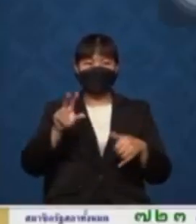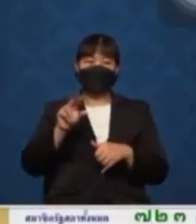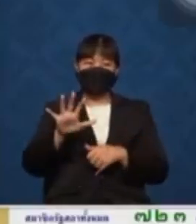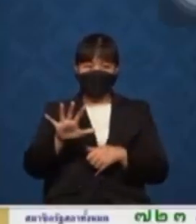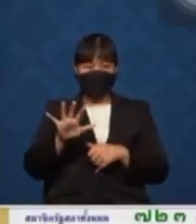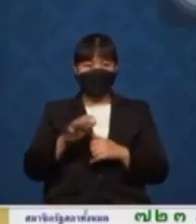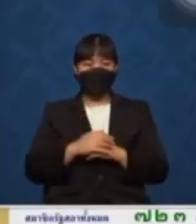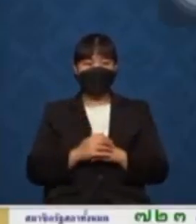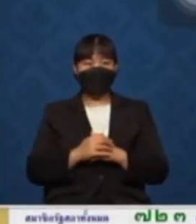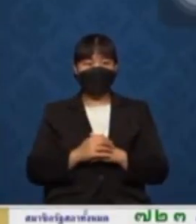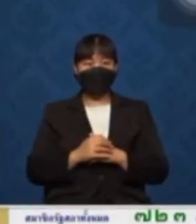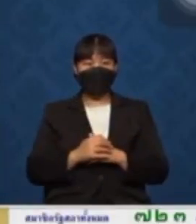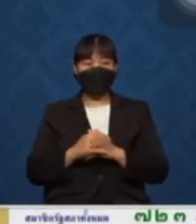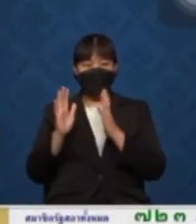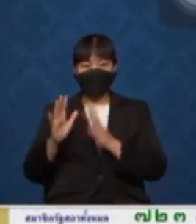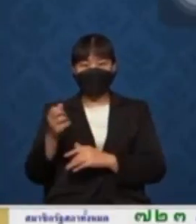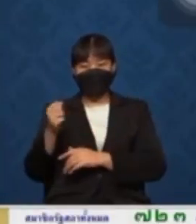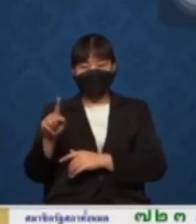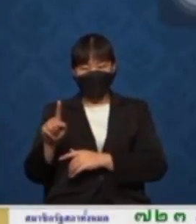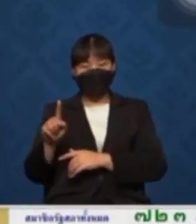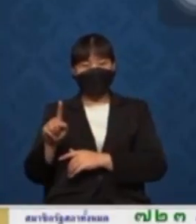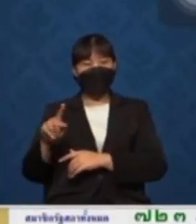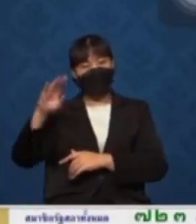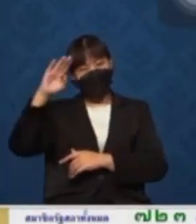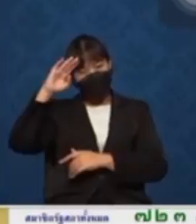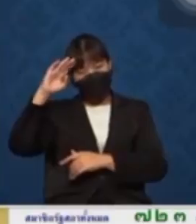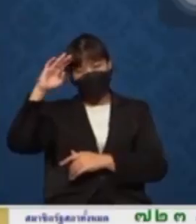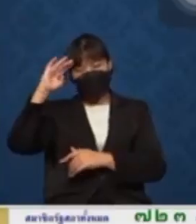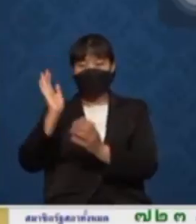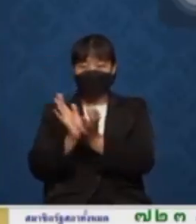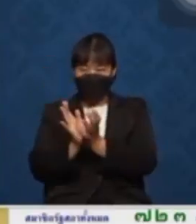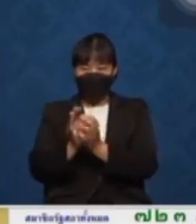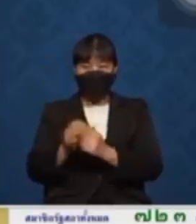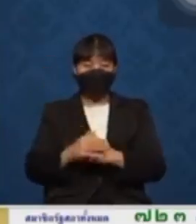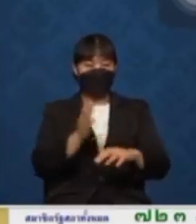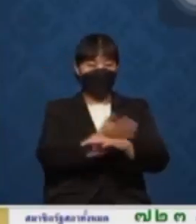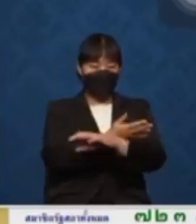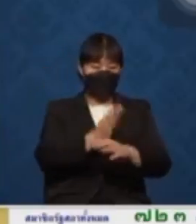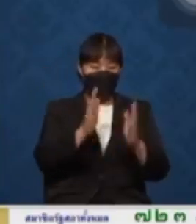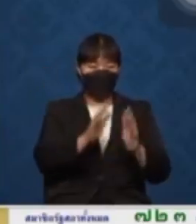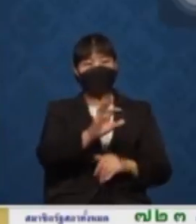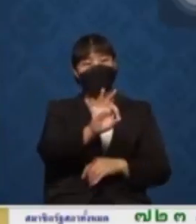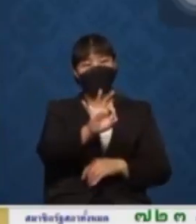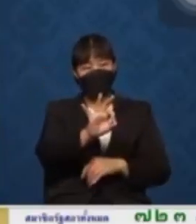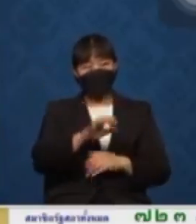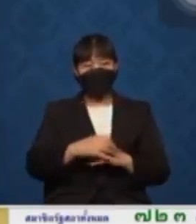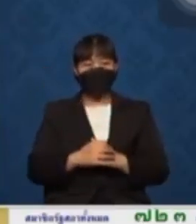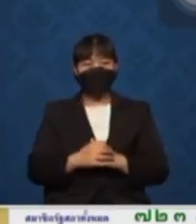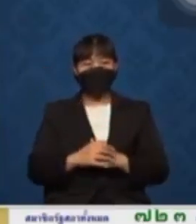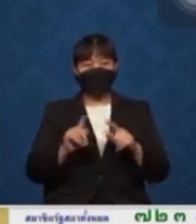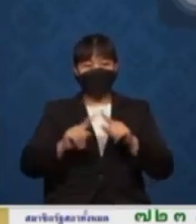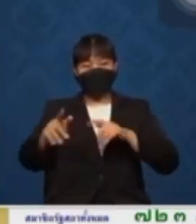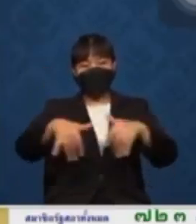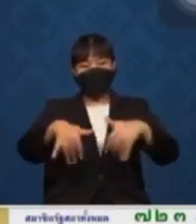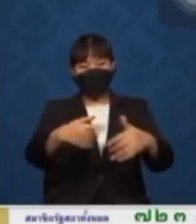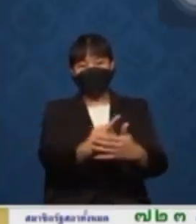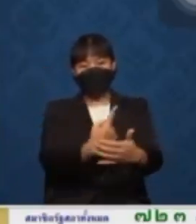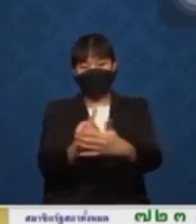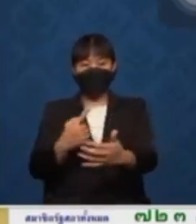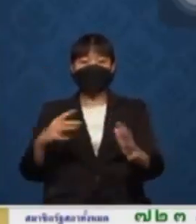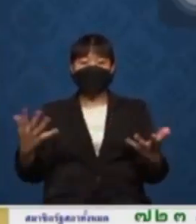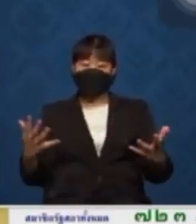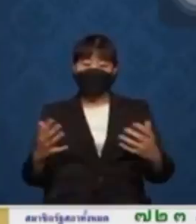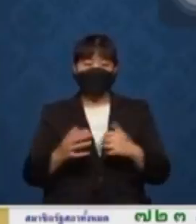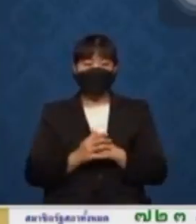นั้นมีถึง11คนนะครับที่เป็นทหารหรือตำรวจมีภาคธุรกิจอีก9คนแต่แทบจะไม่มีตัวแทนของฝ่ายภาคประชาชนหรือฝ่ายวิชาการเล